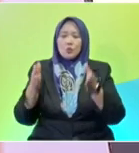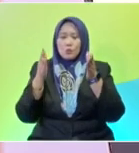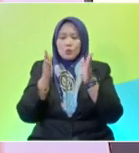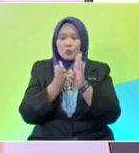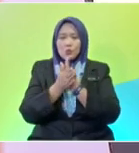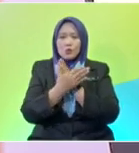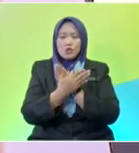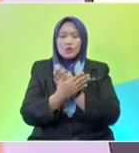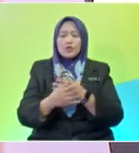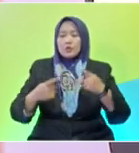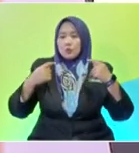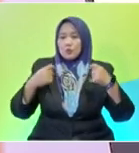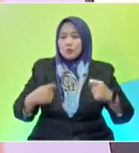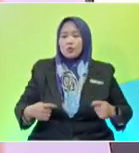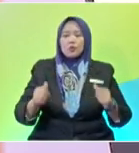betul